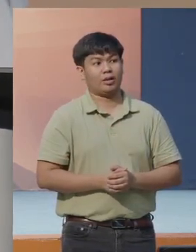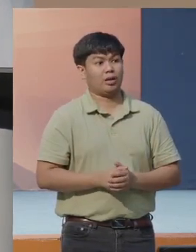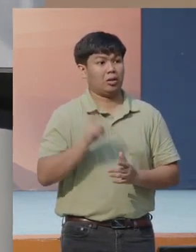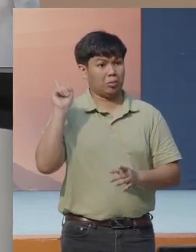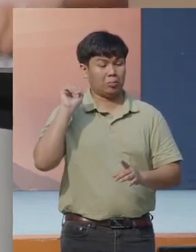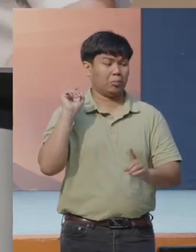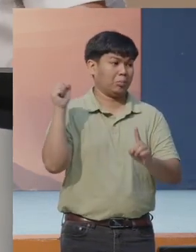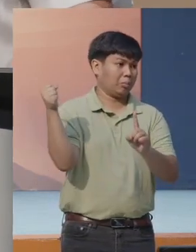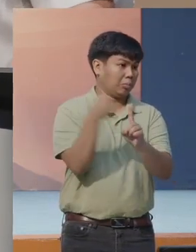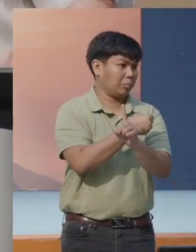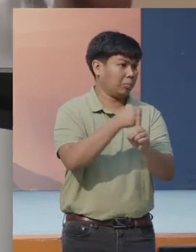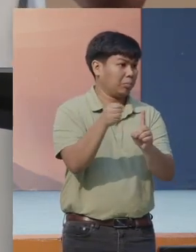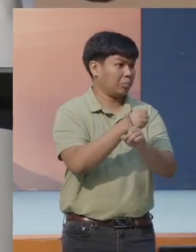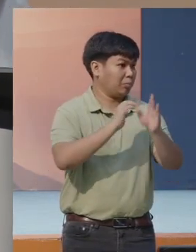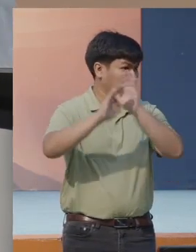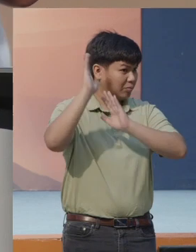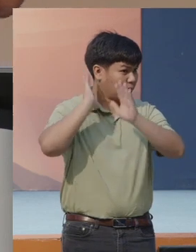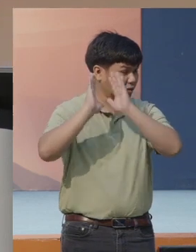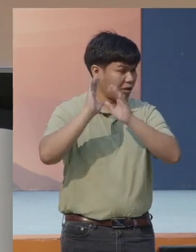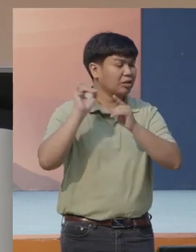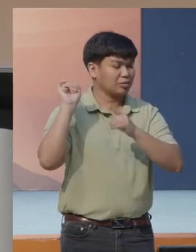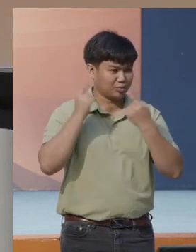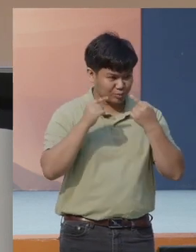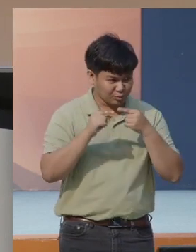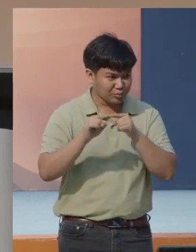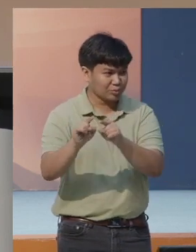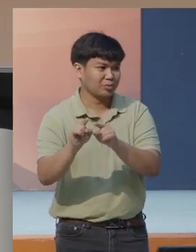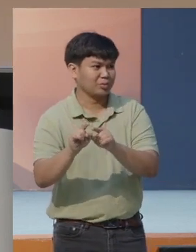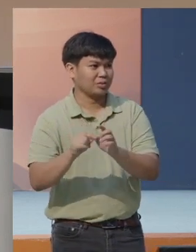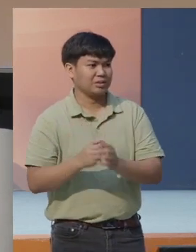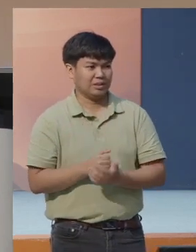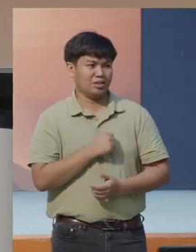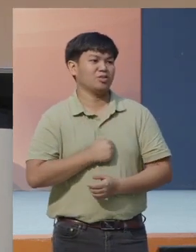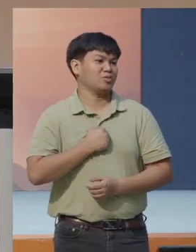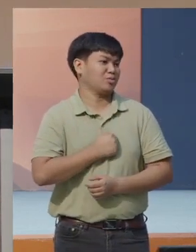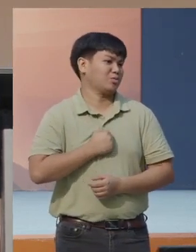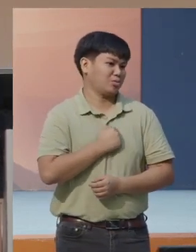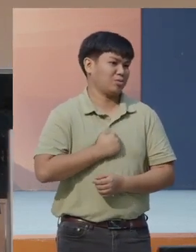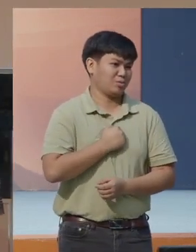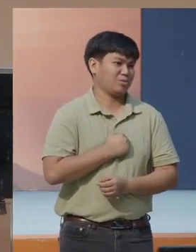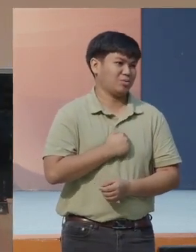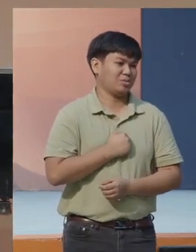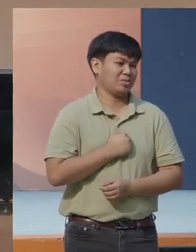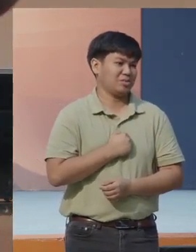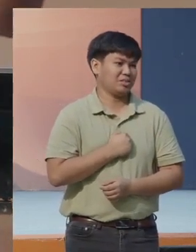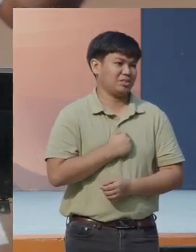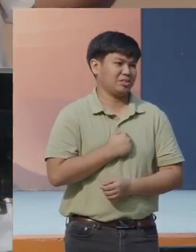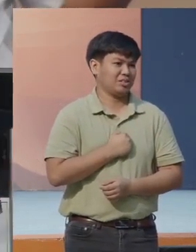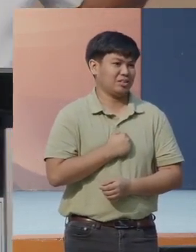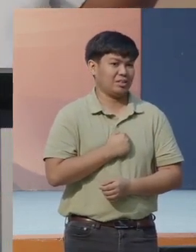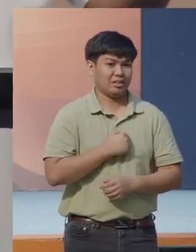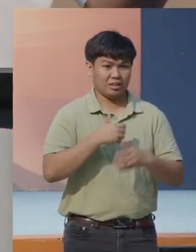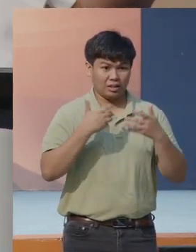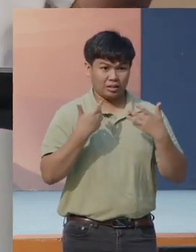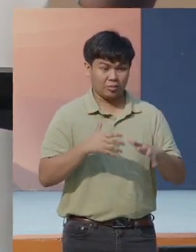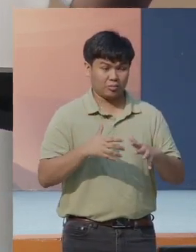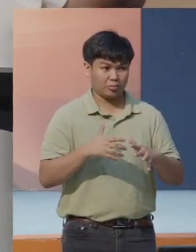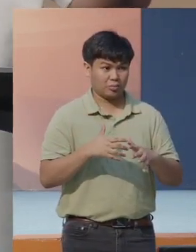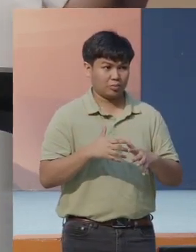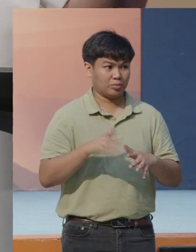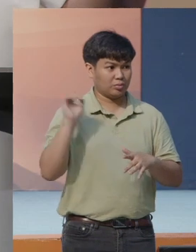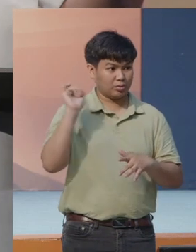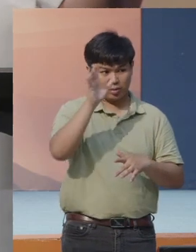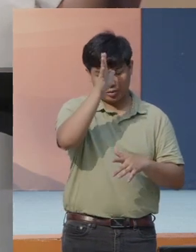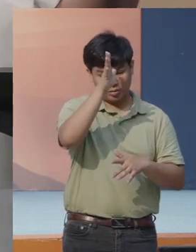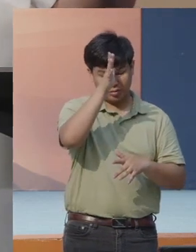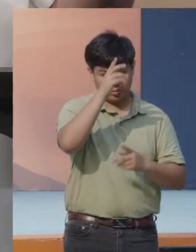niya sa loob, pinuntahan daw niya. Nagsorry siya sa kanila. Nung minsang binisita siya ng tatay